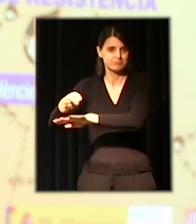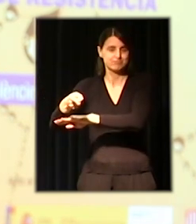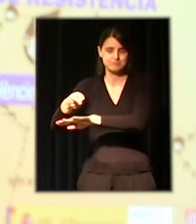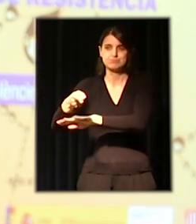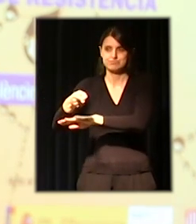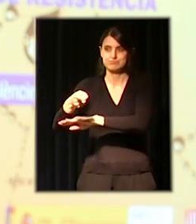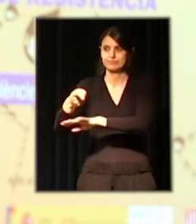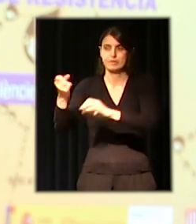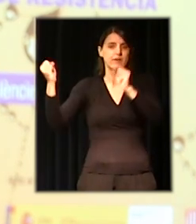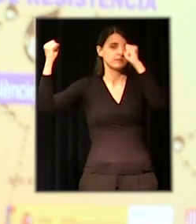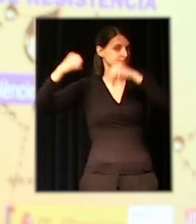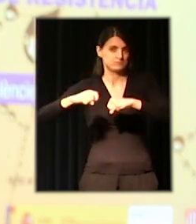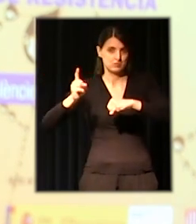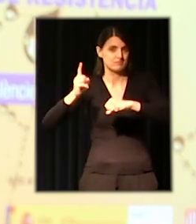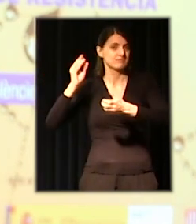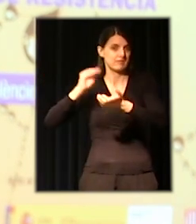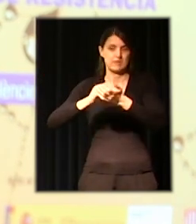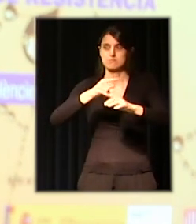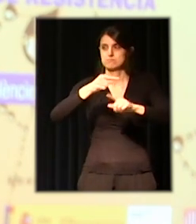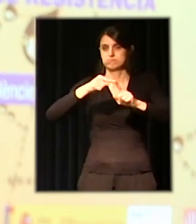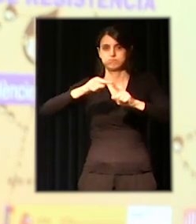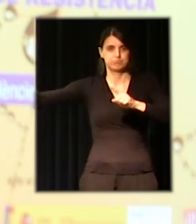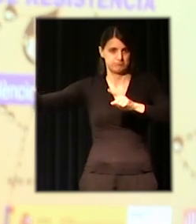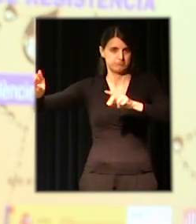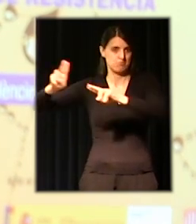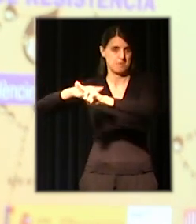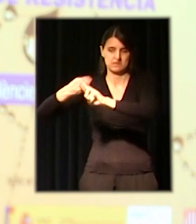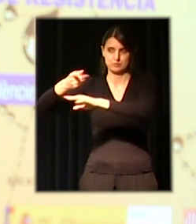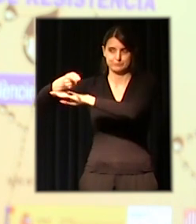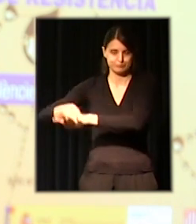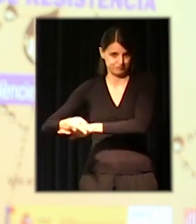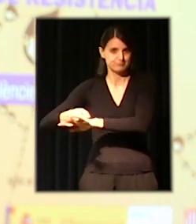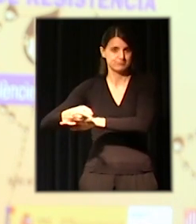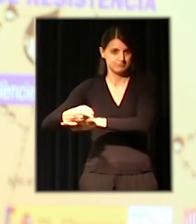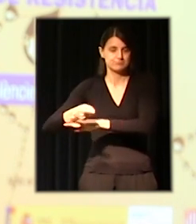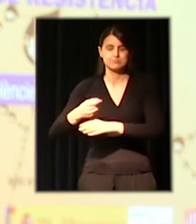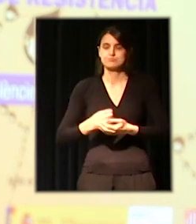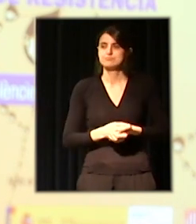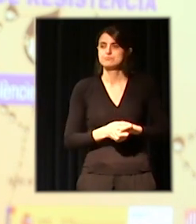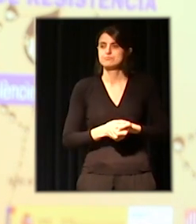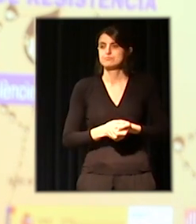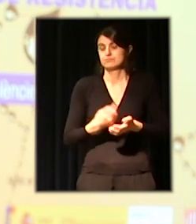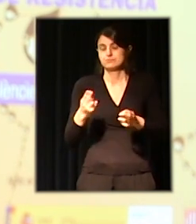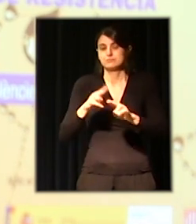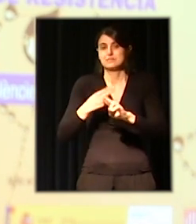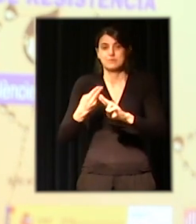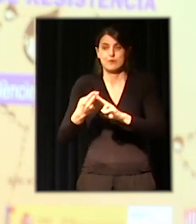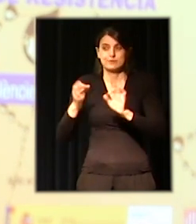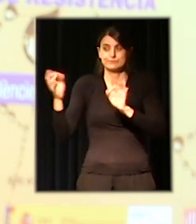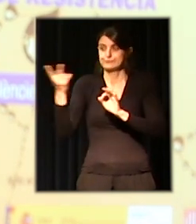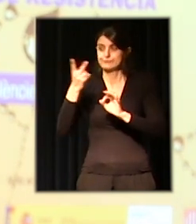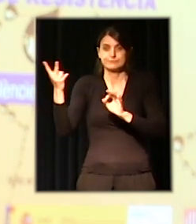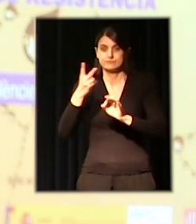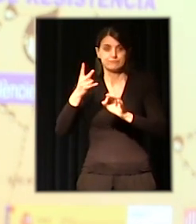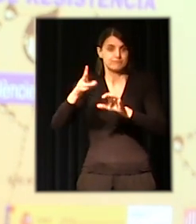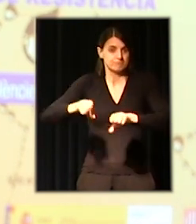diguem, consensuat, a vegades no sempre és consensuat, o pactat, a vegades hi ha matrimonis forçats, i és una